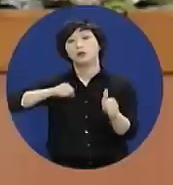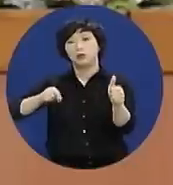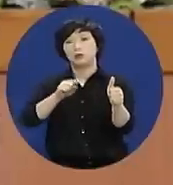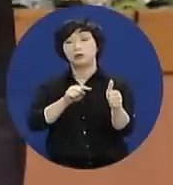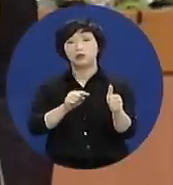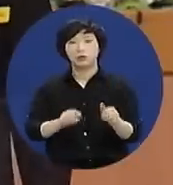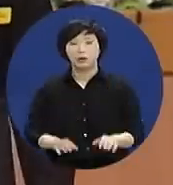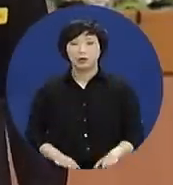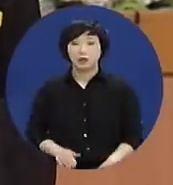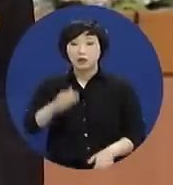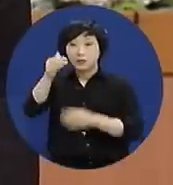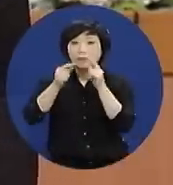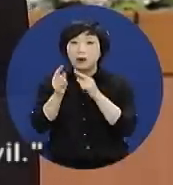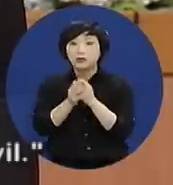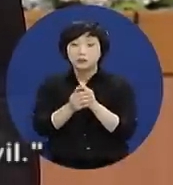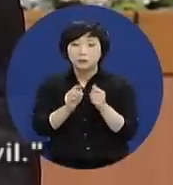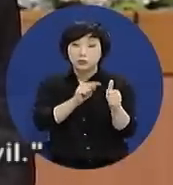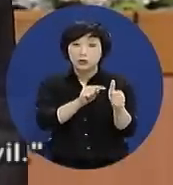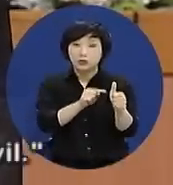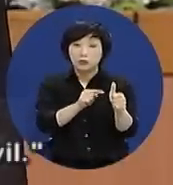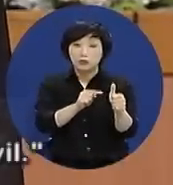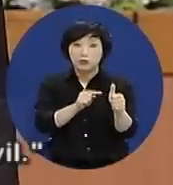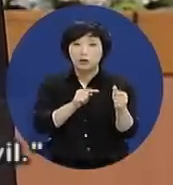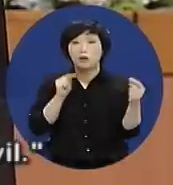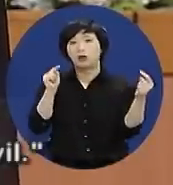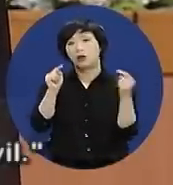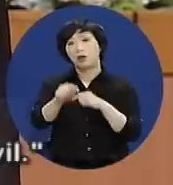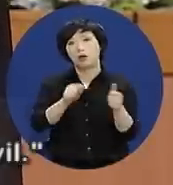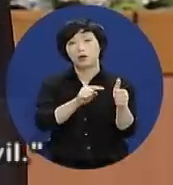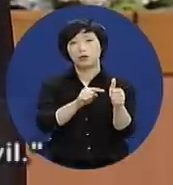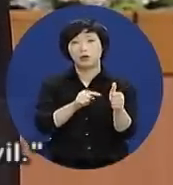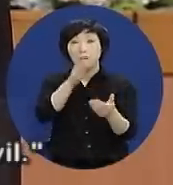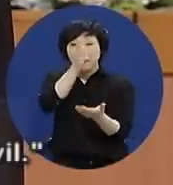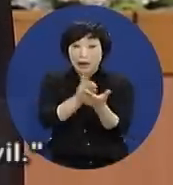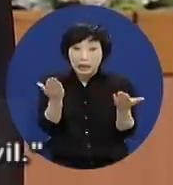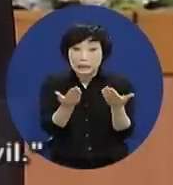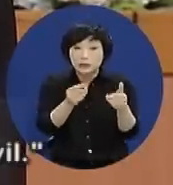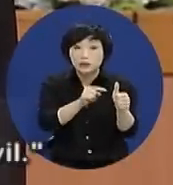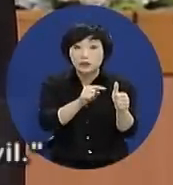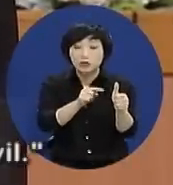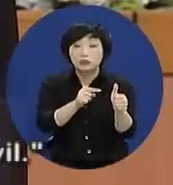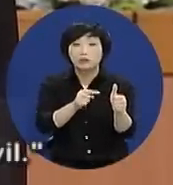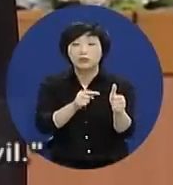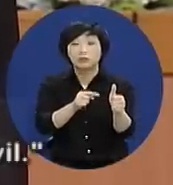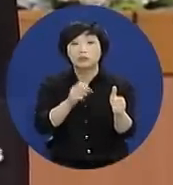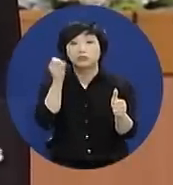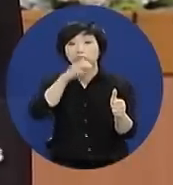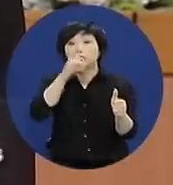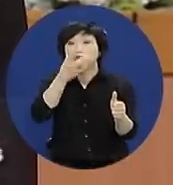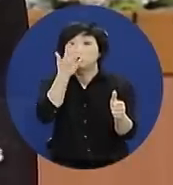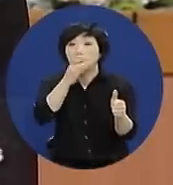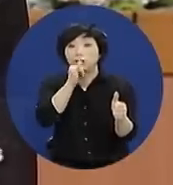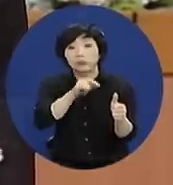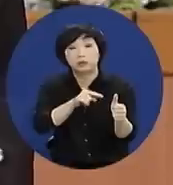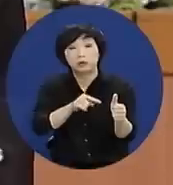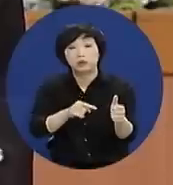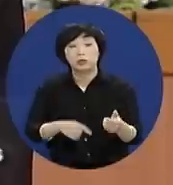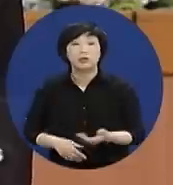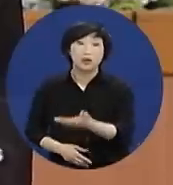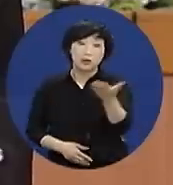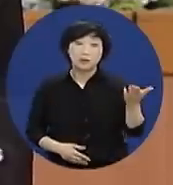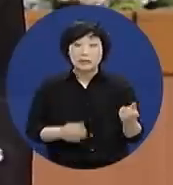であり神の心の奥底からの見ですしかし人は神の御言葉をやってはいけない